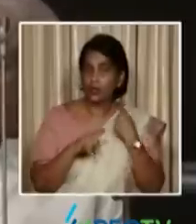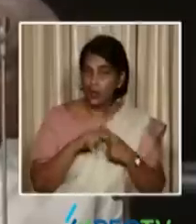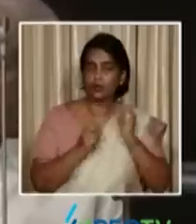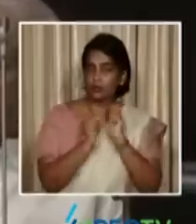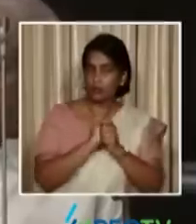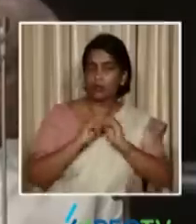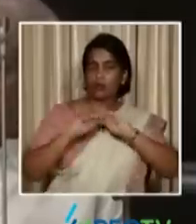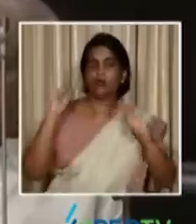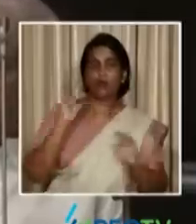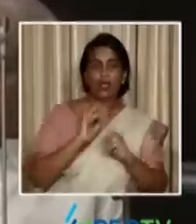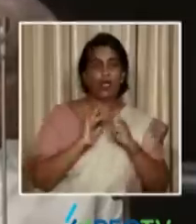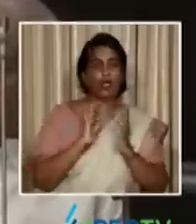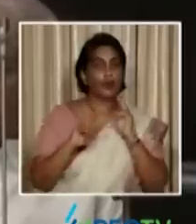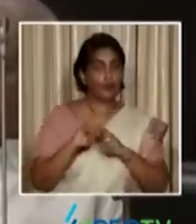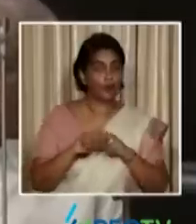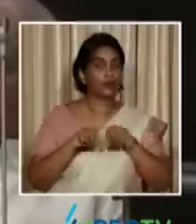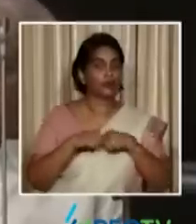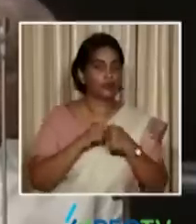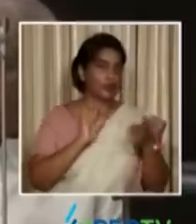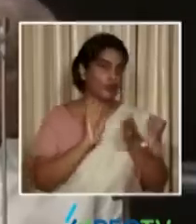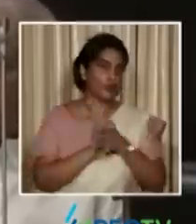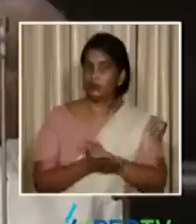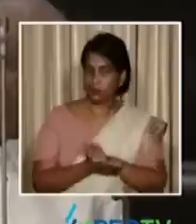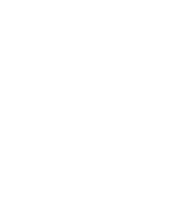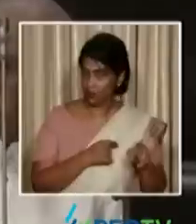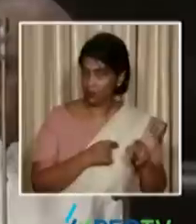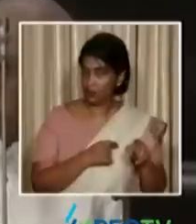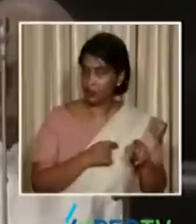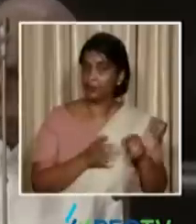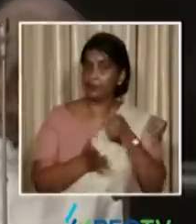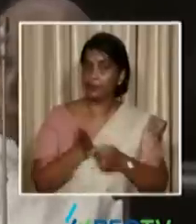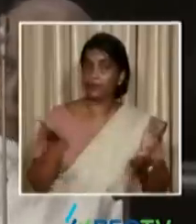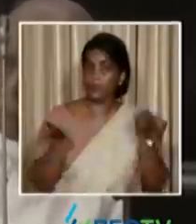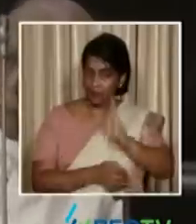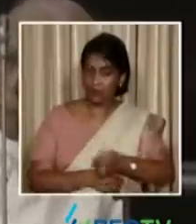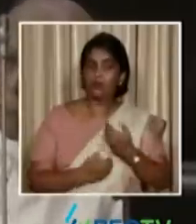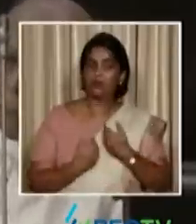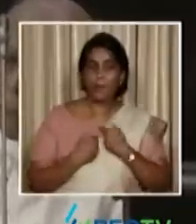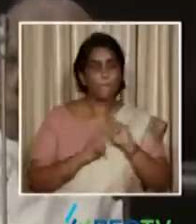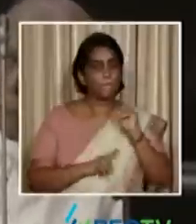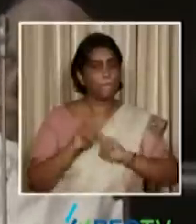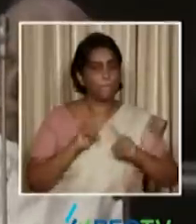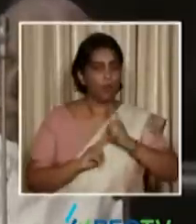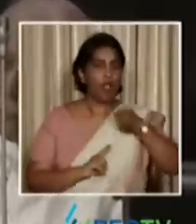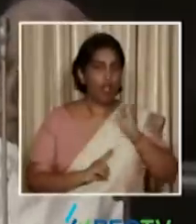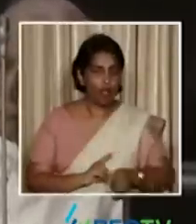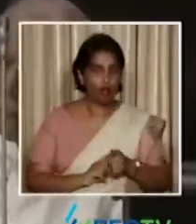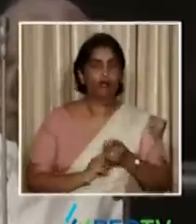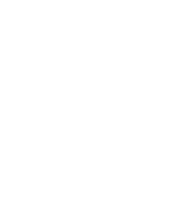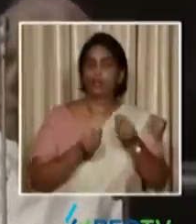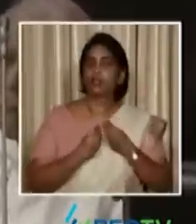ඇතුළත් කරන්නට IMF සංවිධානය සමග අප සාකච්ඡා කරනවා. මේ ගිවිසුම එකඟතාවයට පාර්ලිමේන්තු අනුමැතිය ලබා